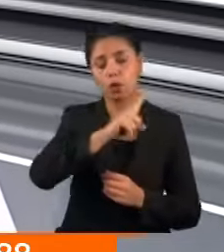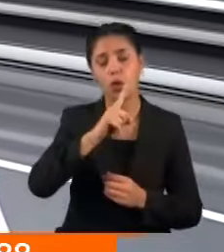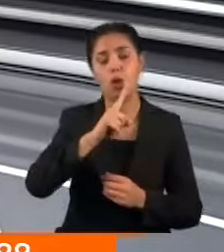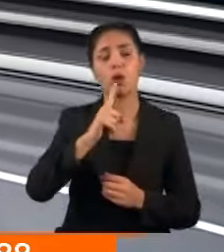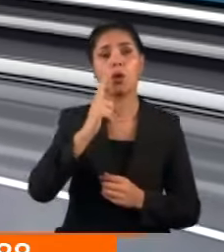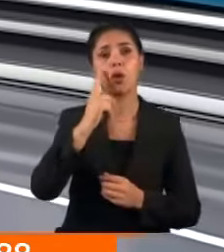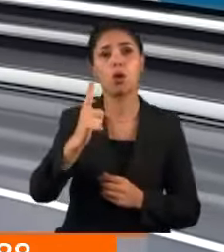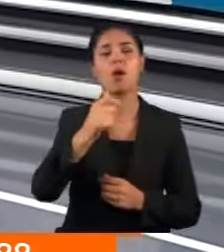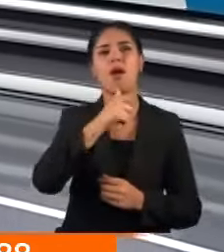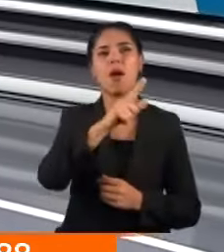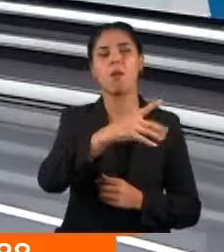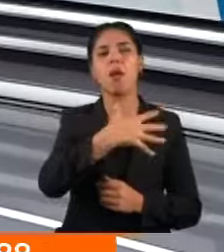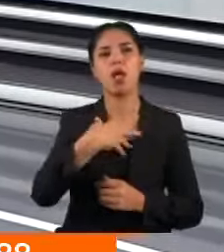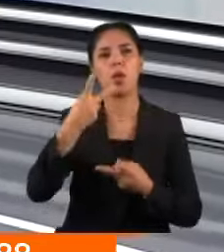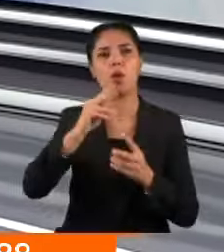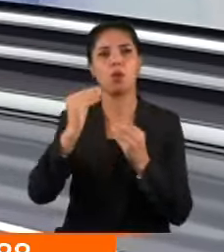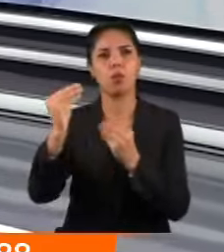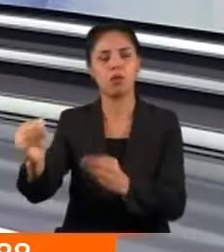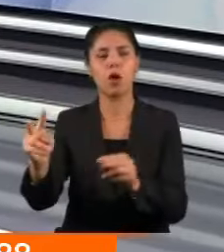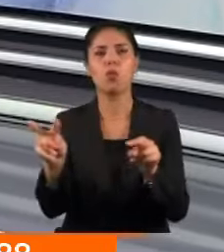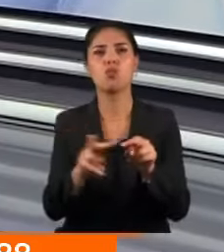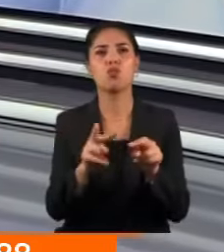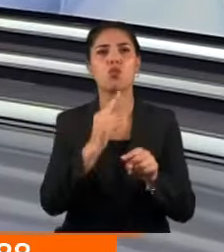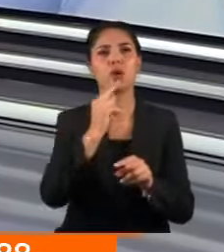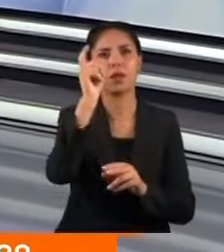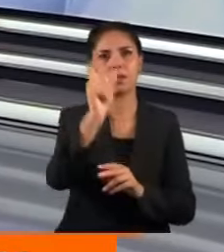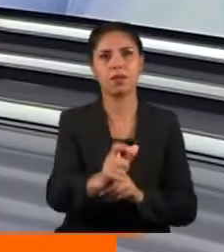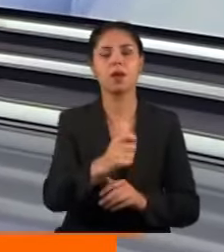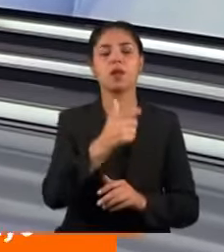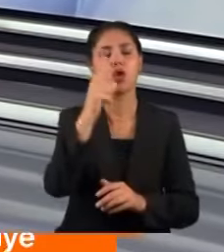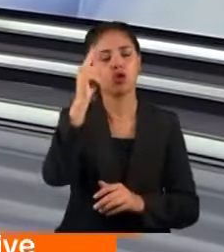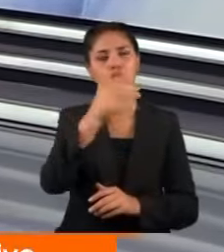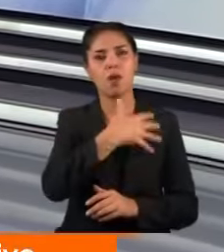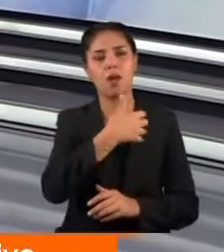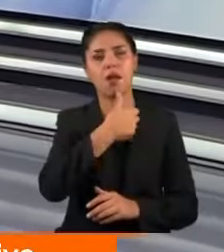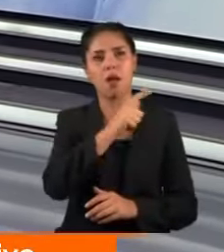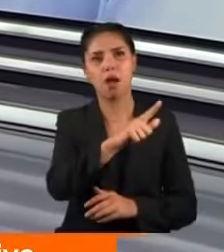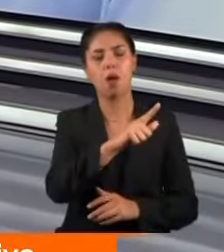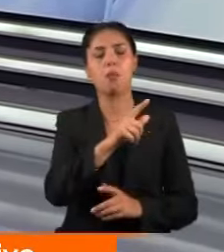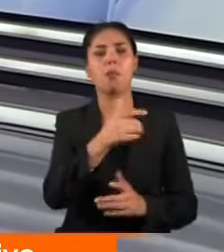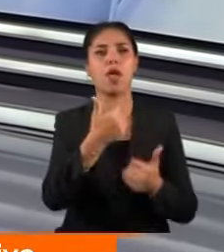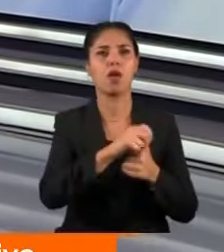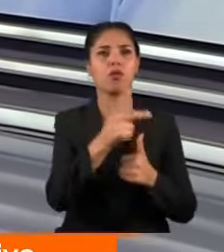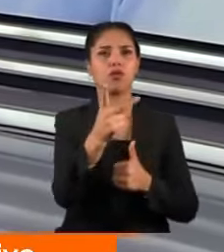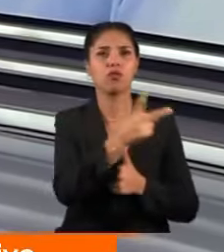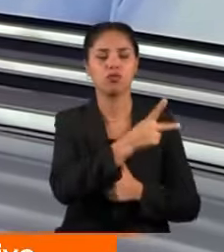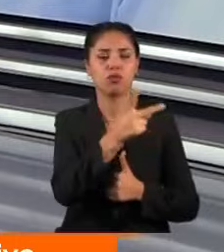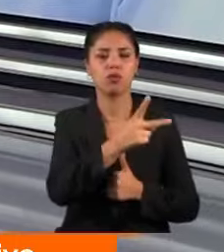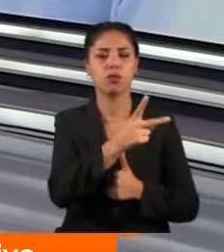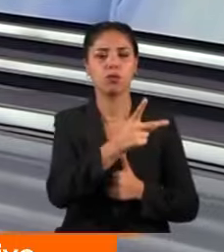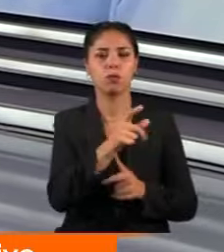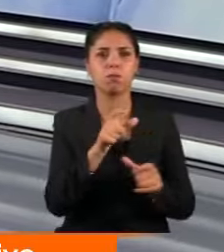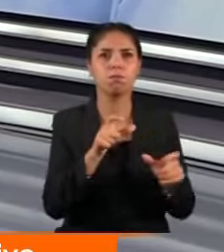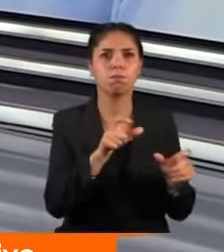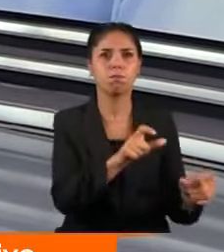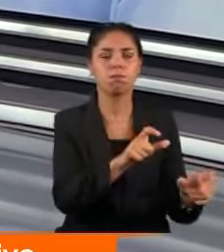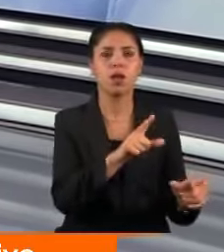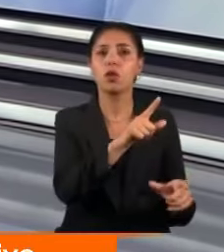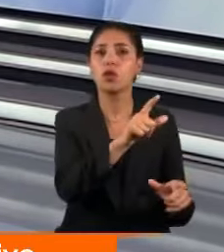abileri annelerini öldürdü. Müge Anlı, şüpheli abi ve eşini köşeye sıkıştırdı. Sorular karşısında verdikleri cevaplar